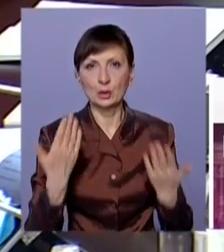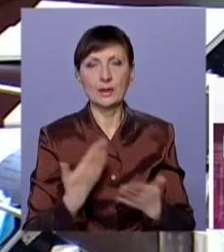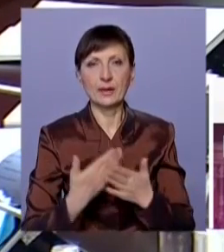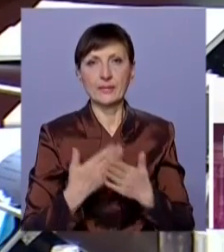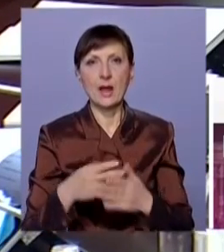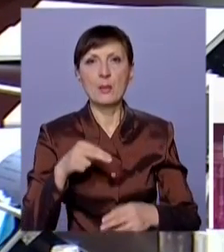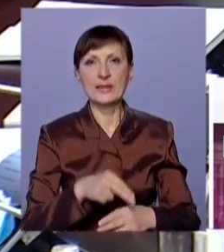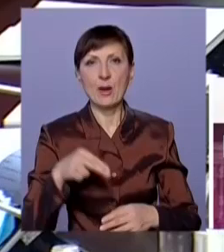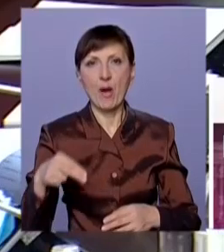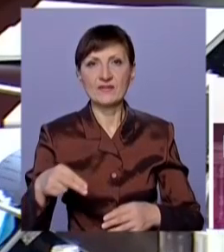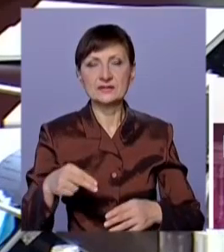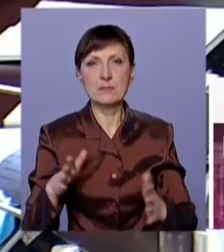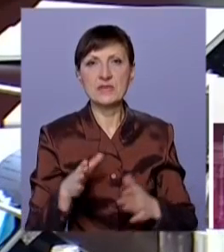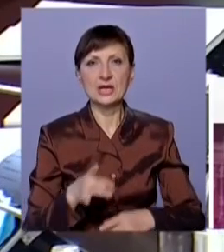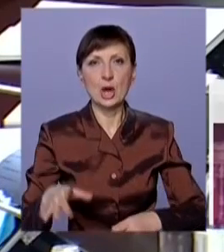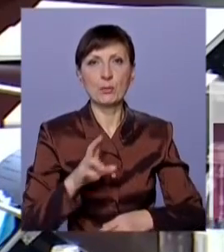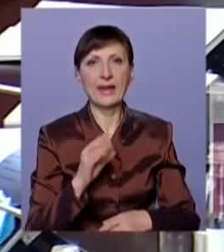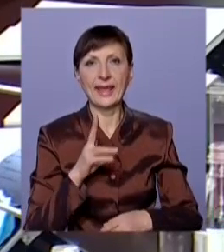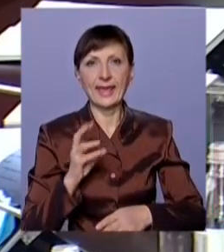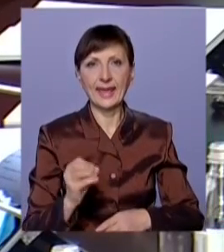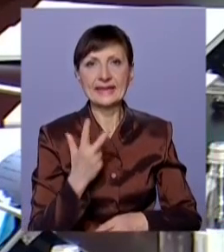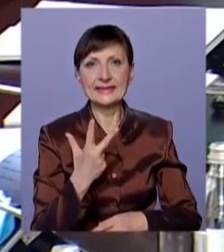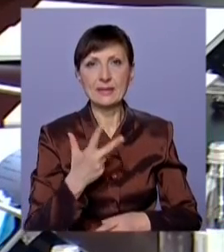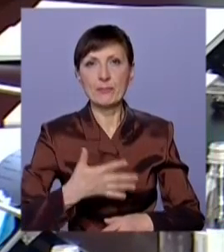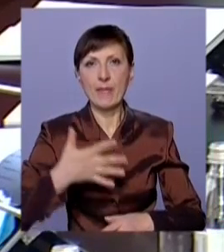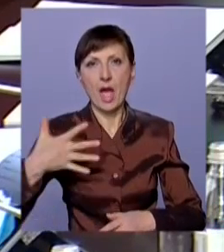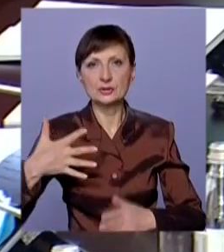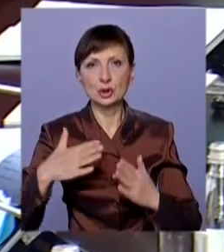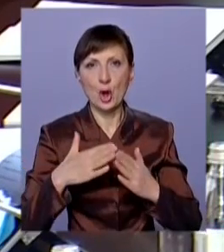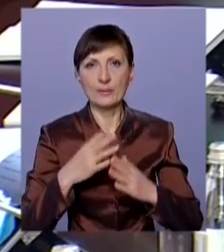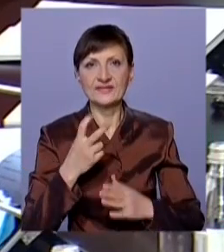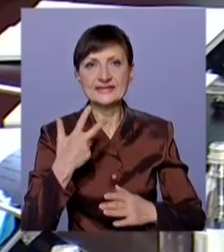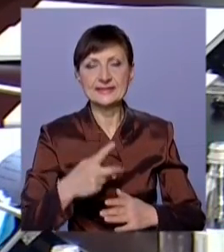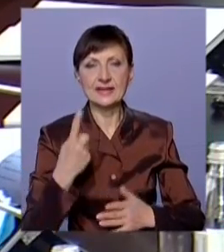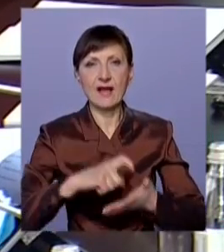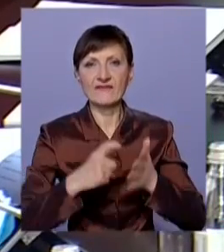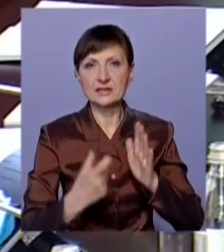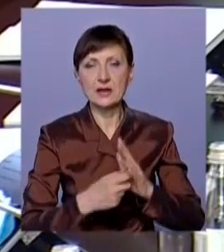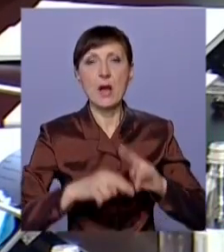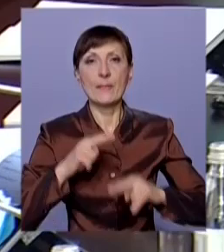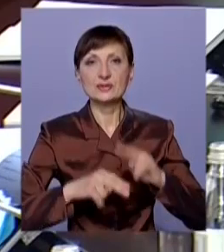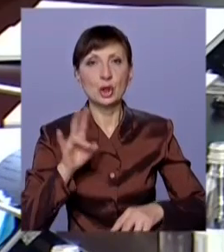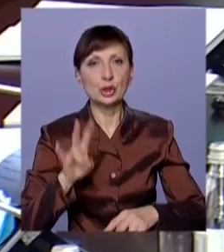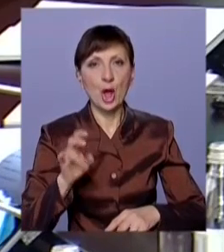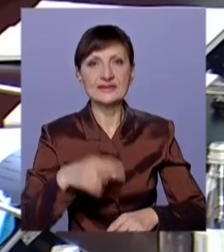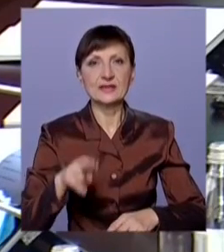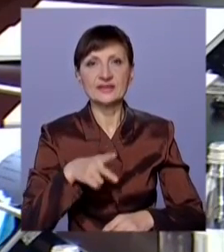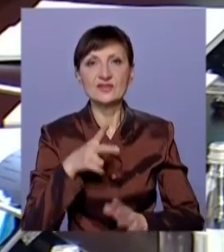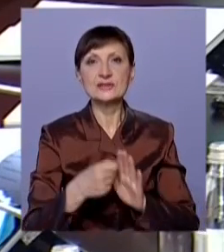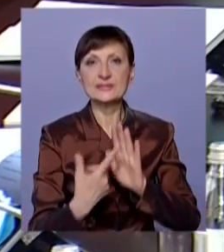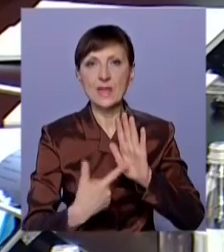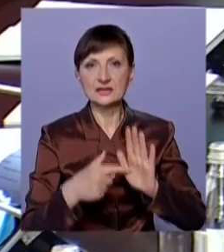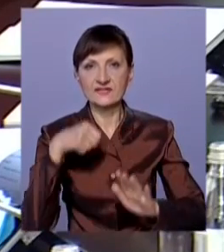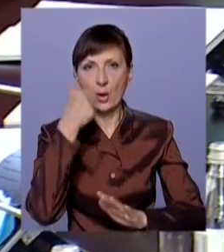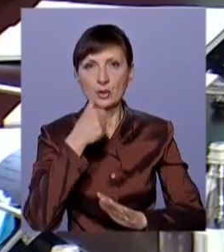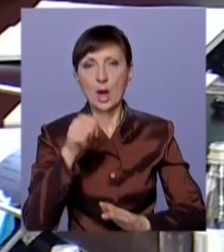в Петропавловске в микрорайоне Береке 3 пятиэтажных дома, 231 квартира, построены в ноябре-декабре 2017